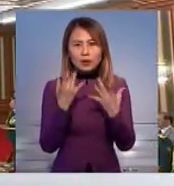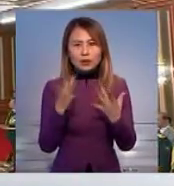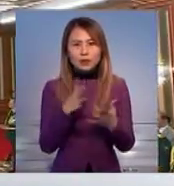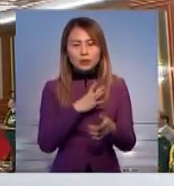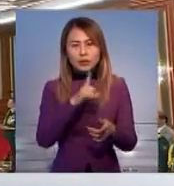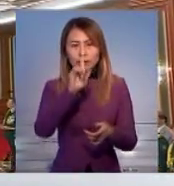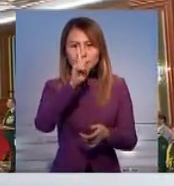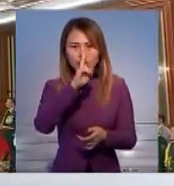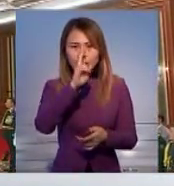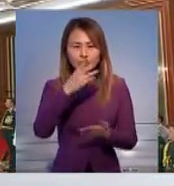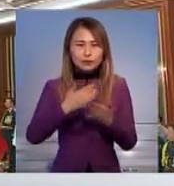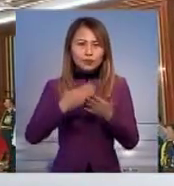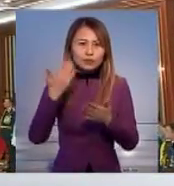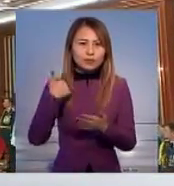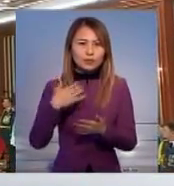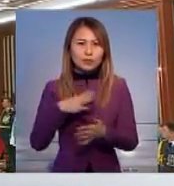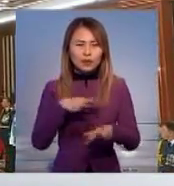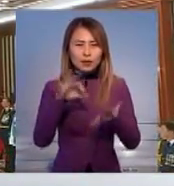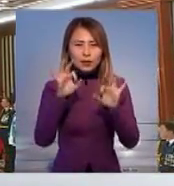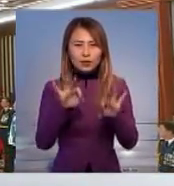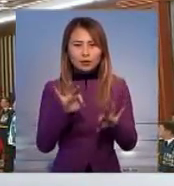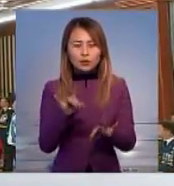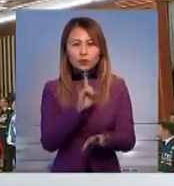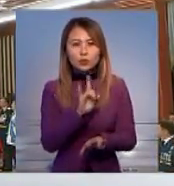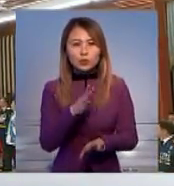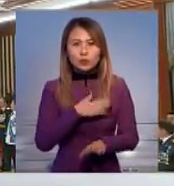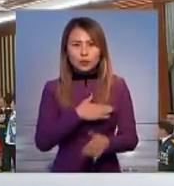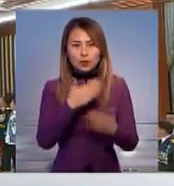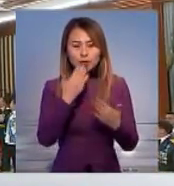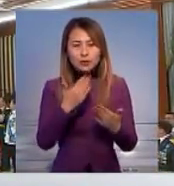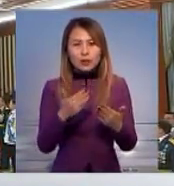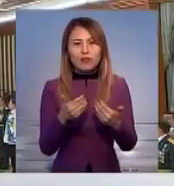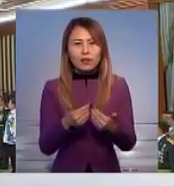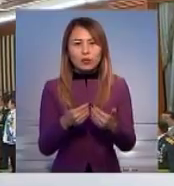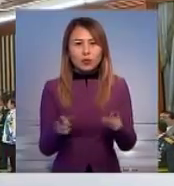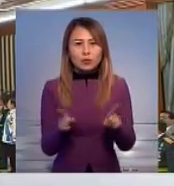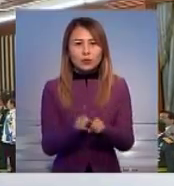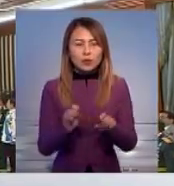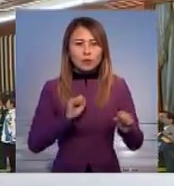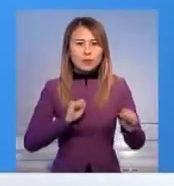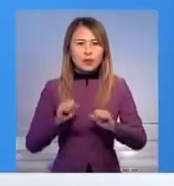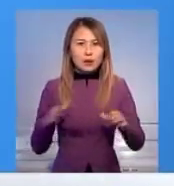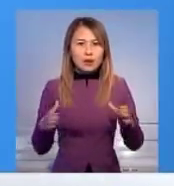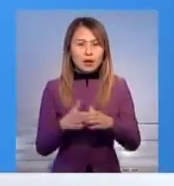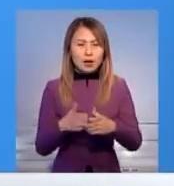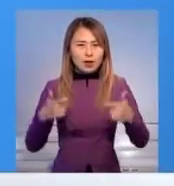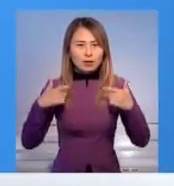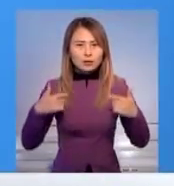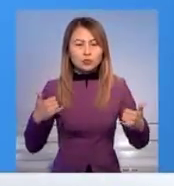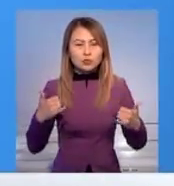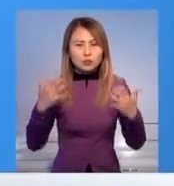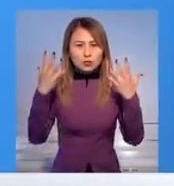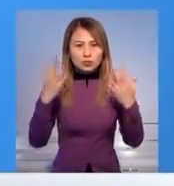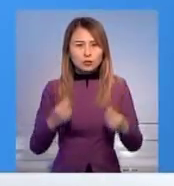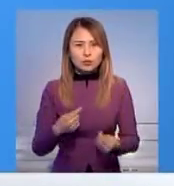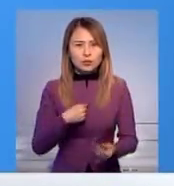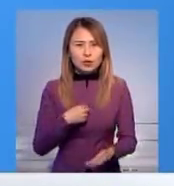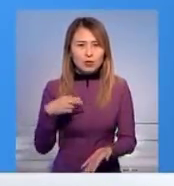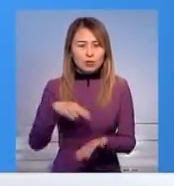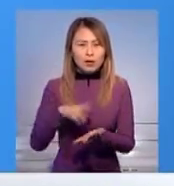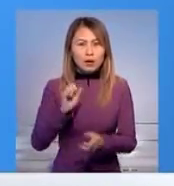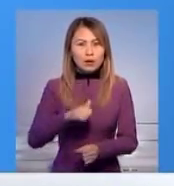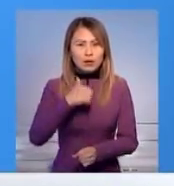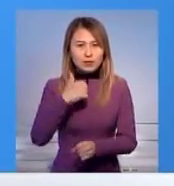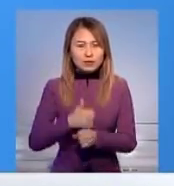жыл бұрын мен сізге айтқан болатын сіздің тілектер бригада командирі болды деп. Міне бүгін алдыңызда мен қолбасшы